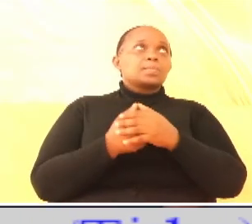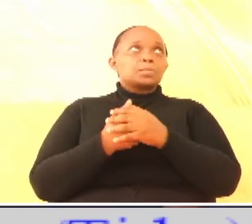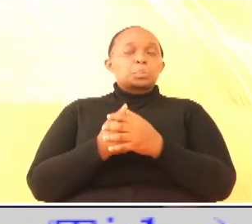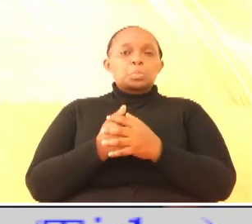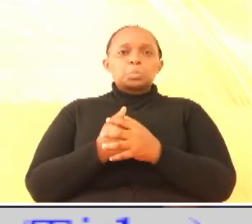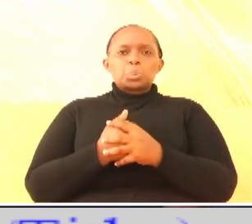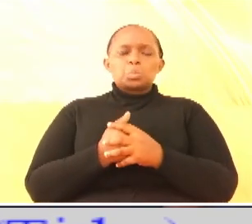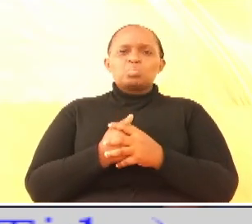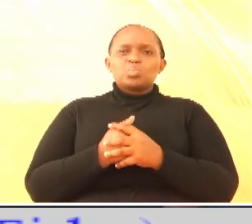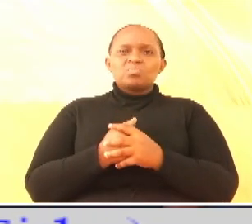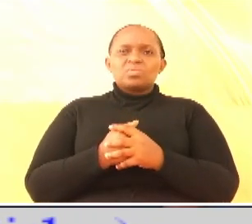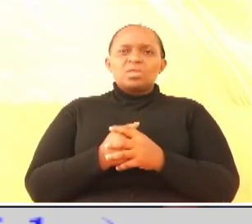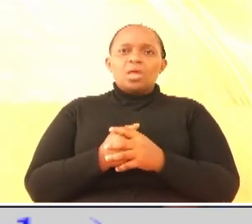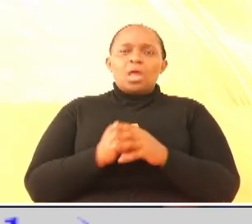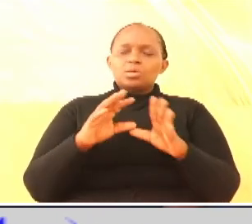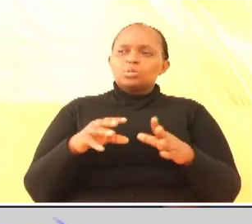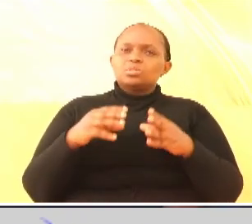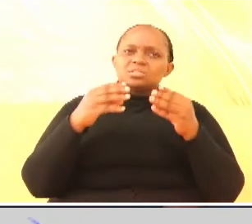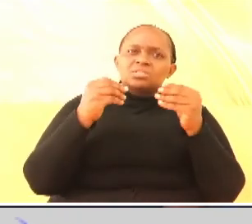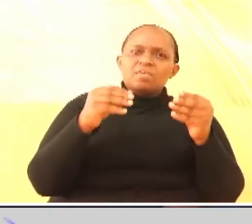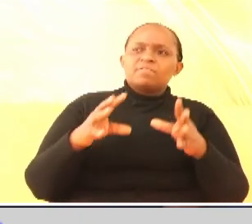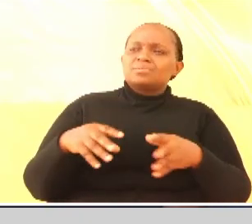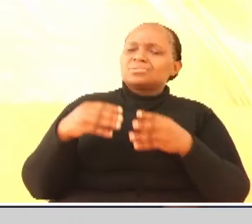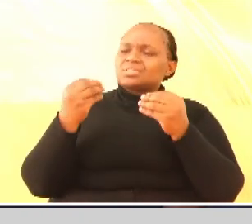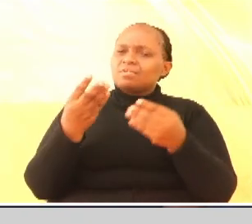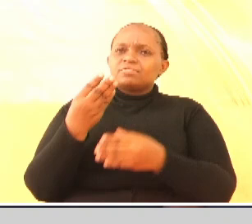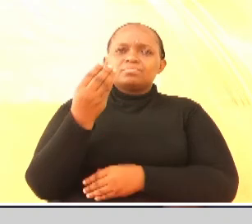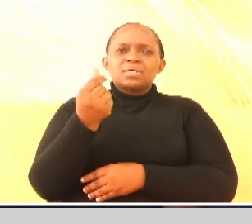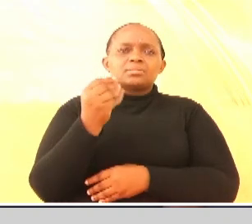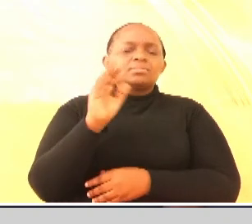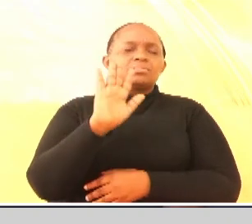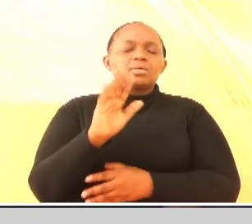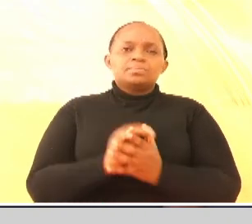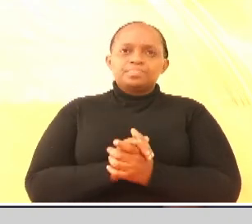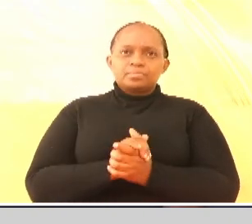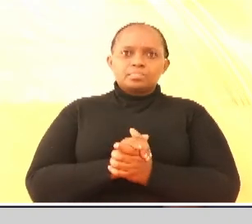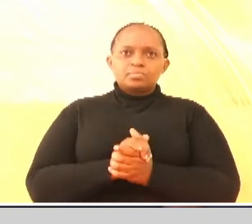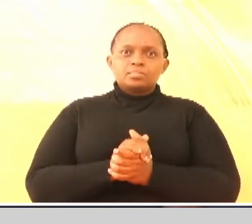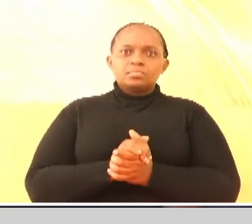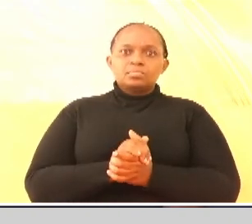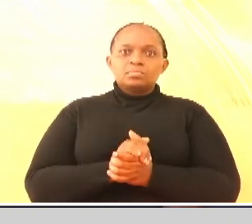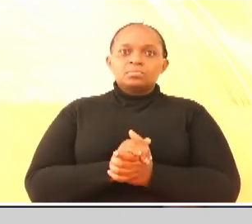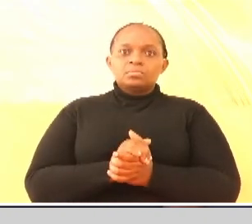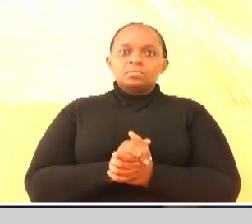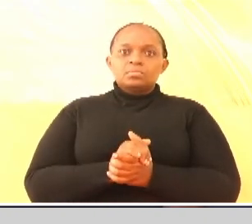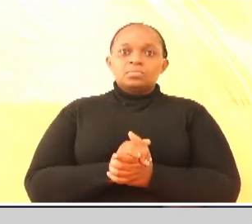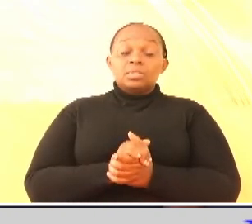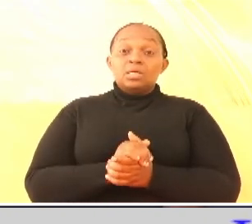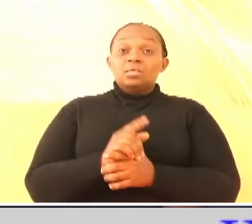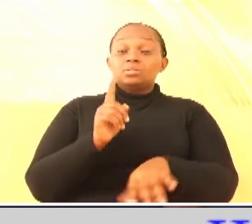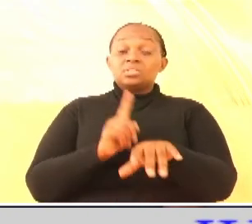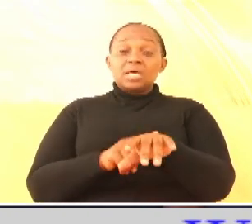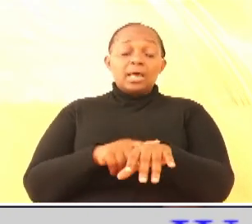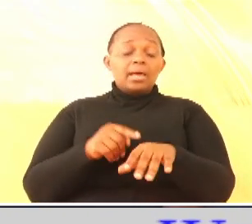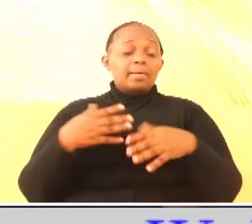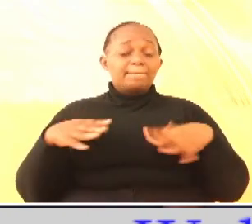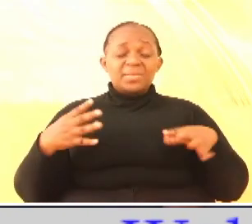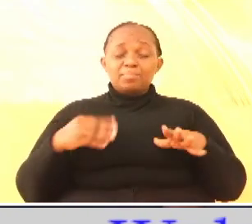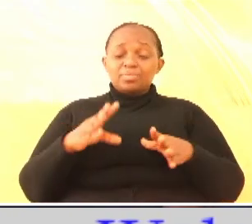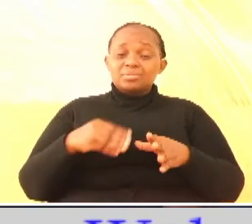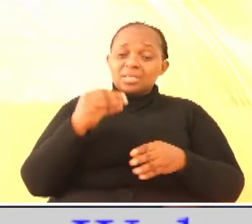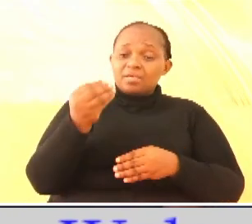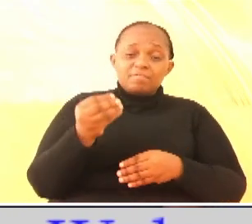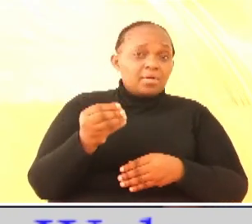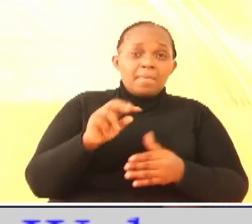kushikilia huduma huku Kasarani Central. Na si ukiona watu wakitoa si ati wana nyingi, ni kumpenda na